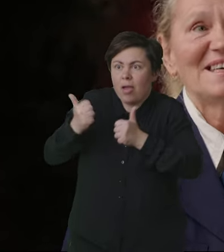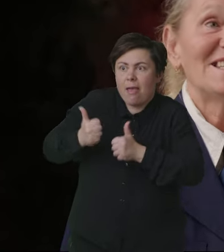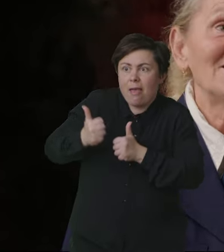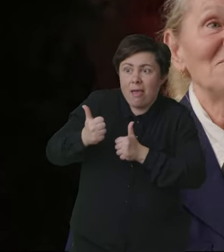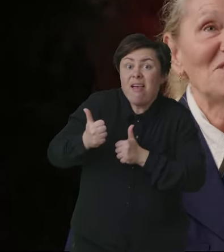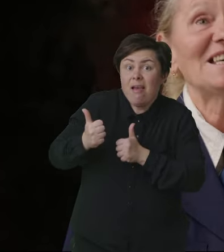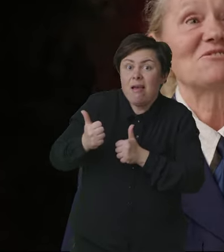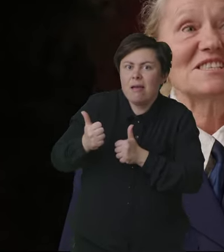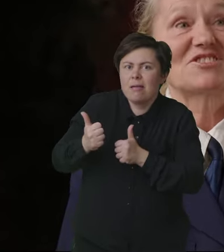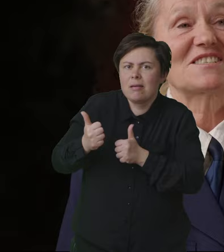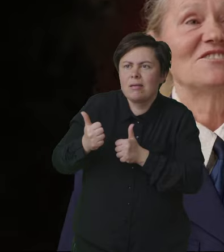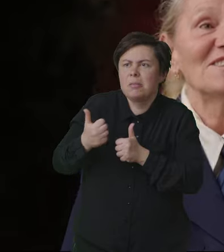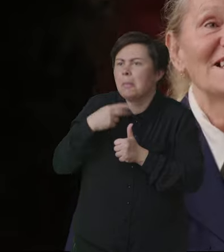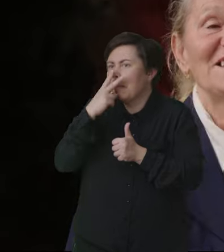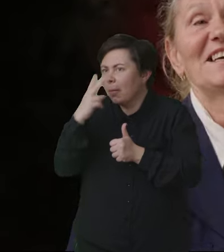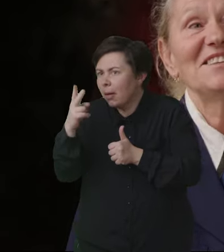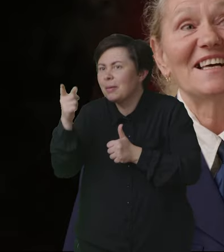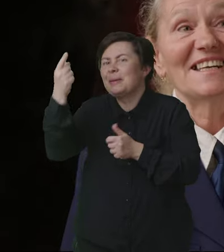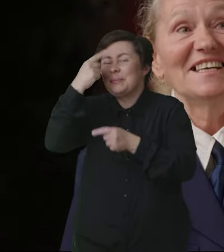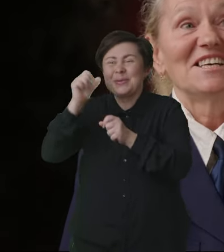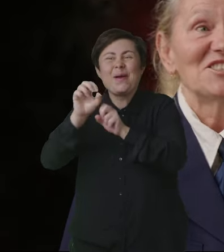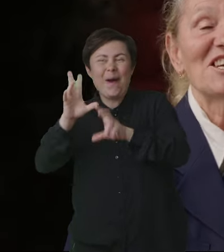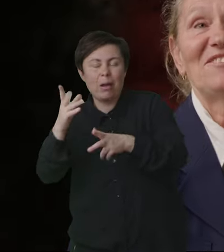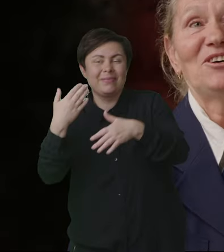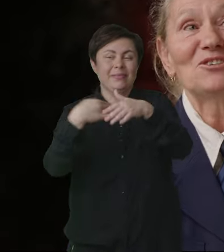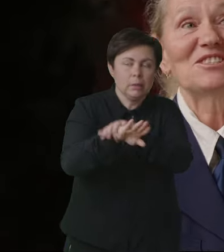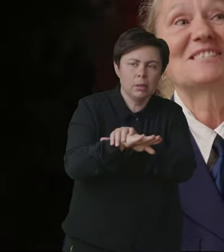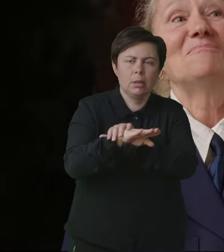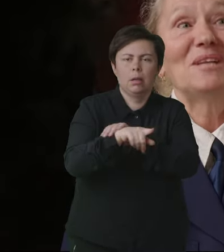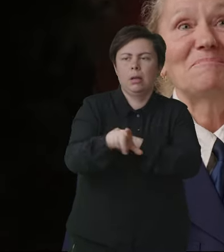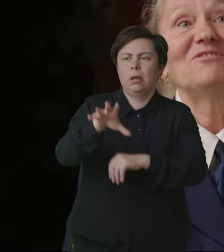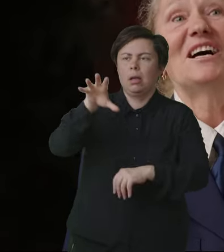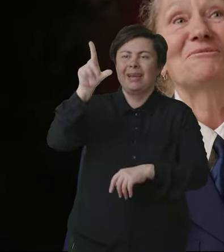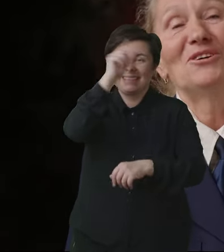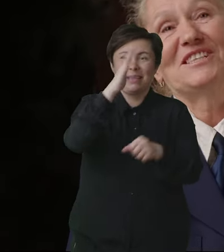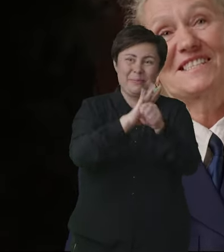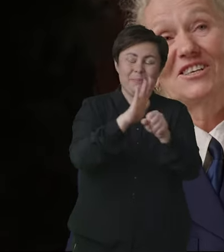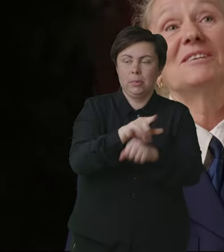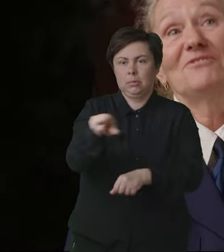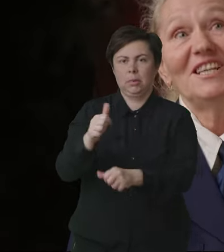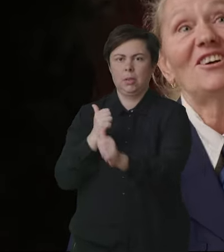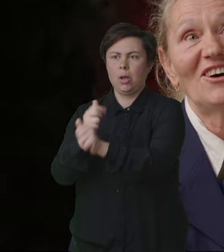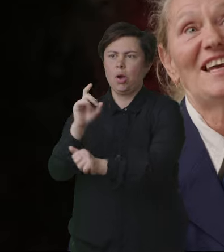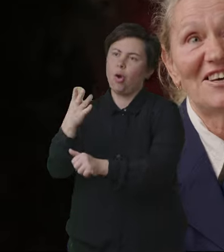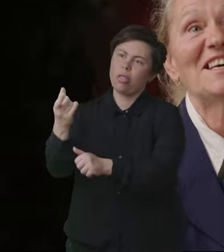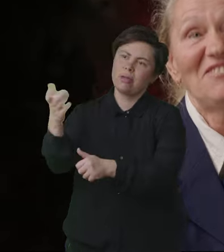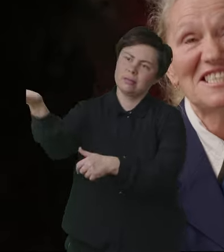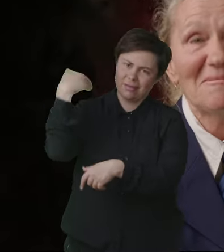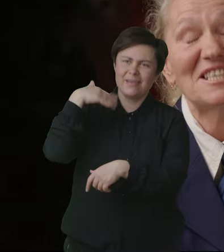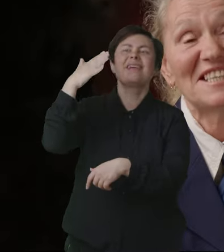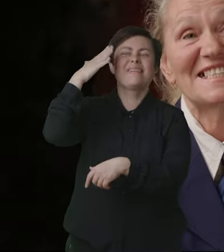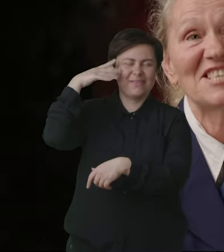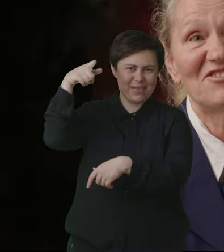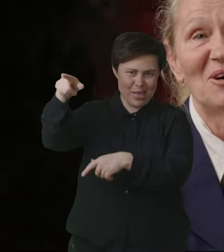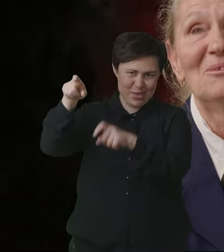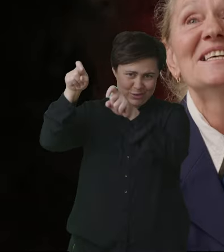tam i on mówi, a już jest wszystko okej, nie? I nagle ciach wychodzi z domu na piwo, a tu goniec stoi i mówi, no kolego, ja wiedziałem,